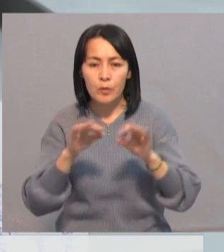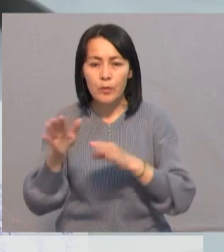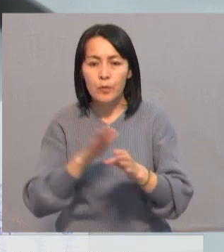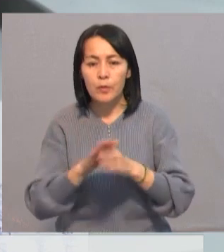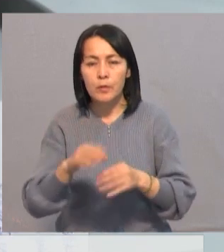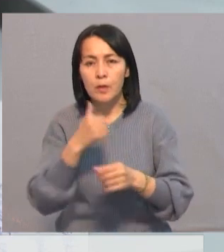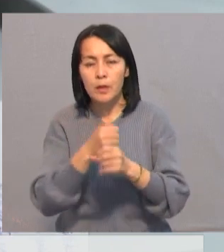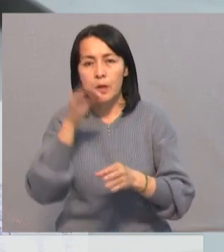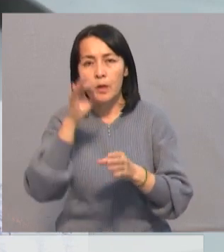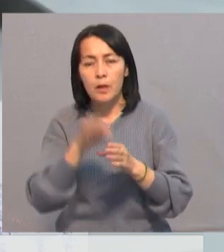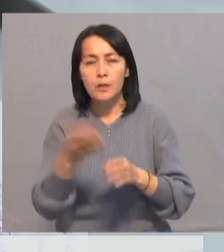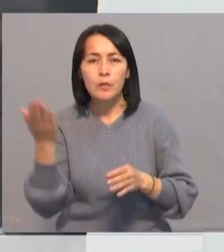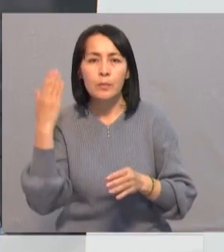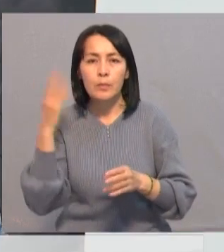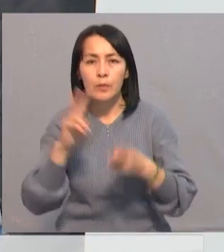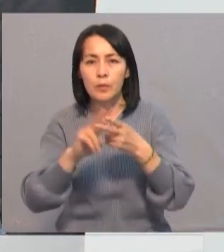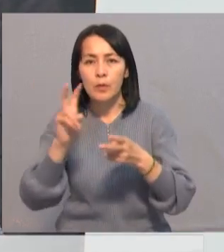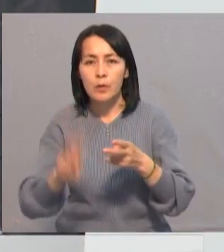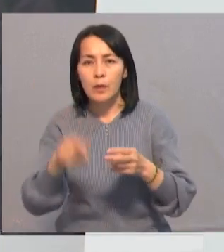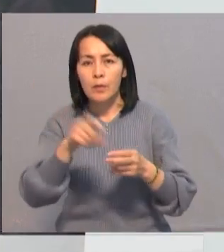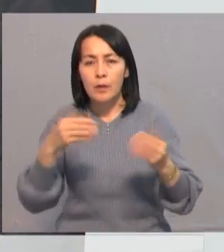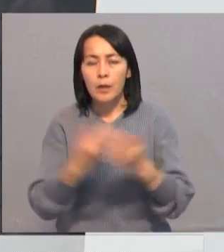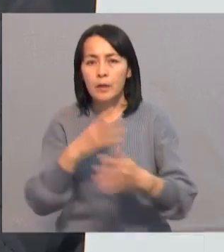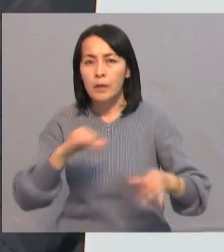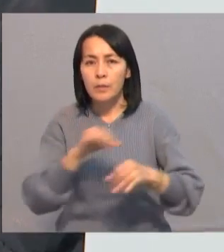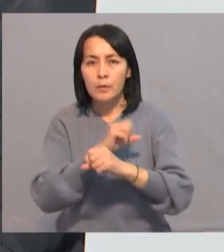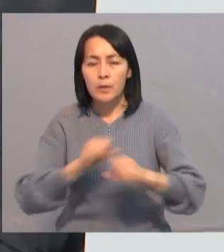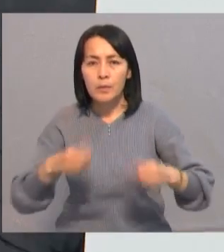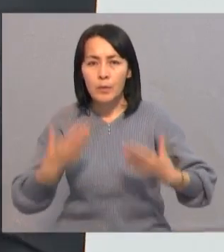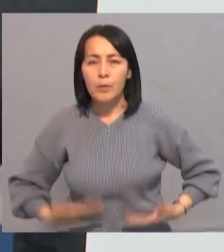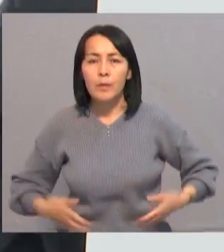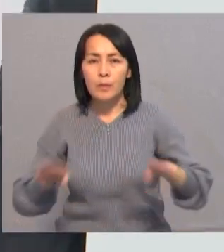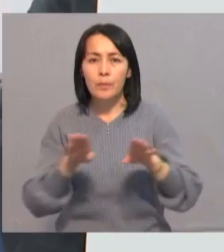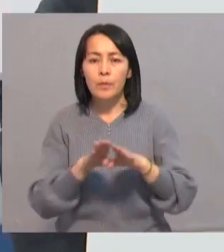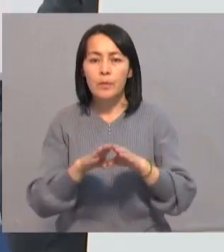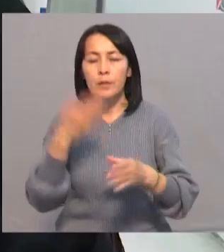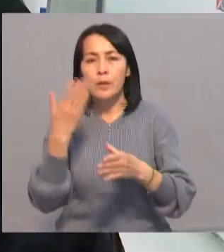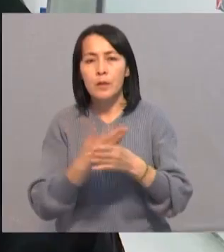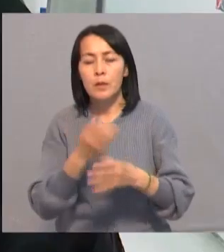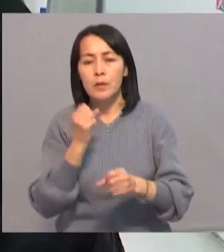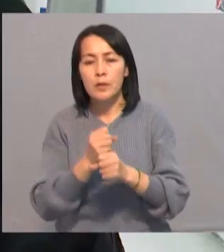жүргізілді. Негізгі мақсат бұрын сотты болғандарды қайта қылмыс жасамай қоғаммен тең өмір сүруіне